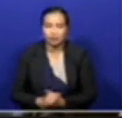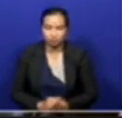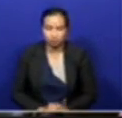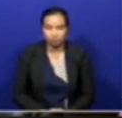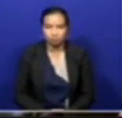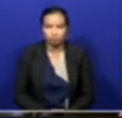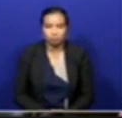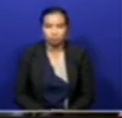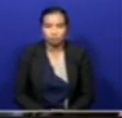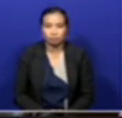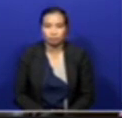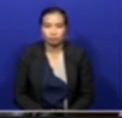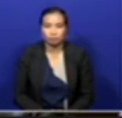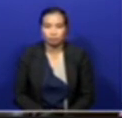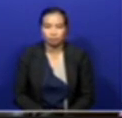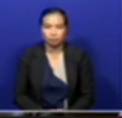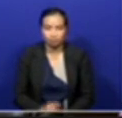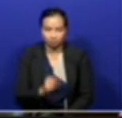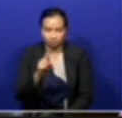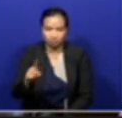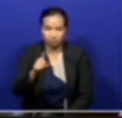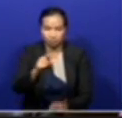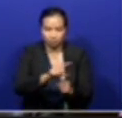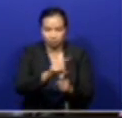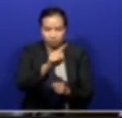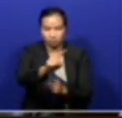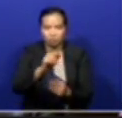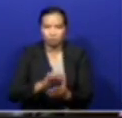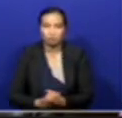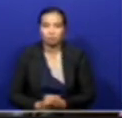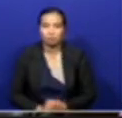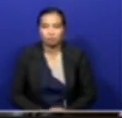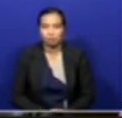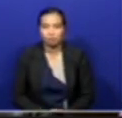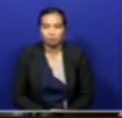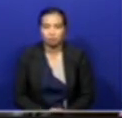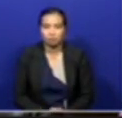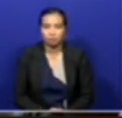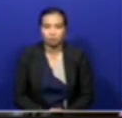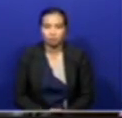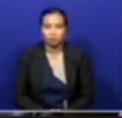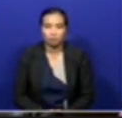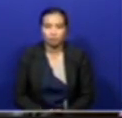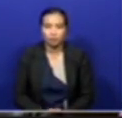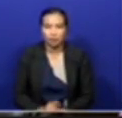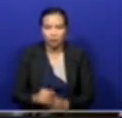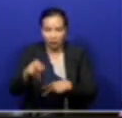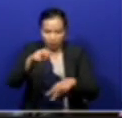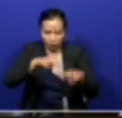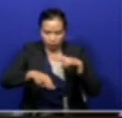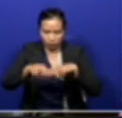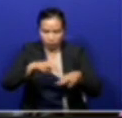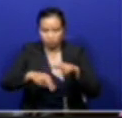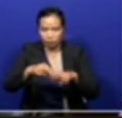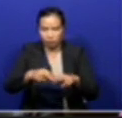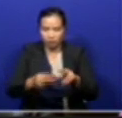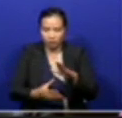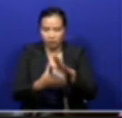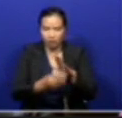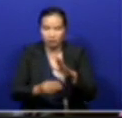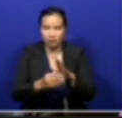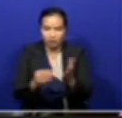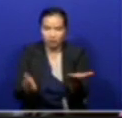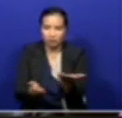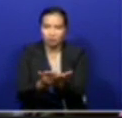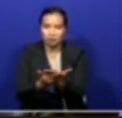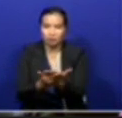นี่คือคำถามข้อแรกค่ะหรือว่าการตรวจซ้ำส่งเอกสารซ้อนห